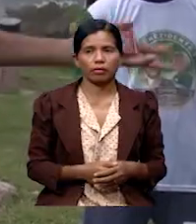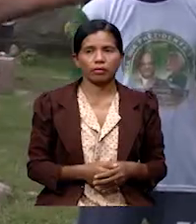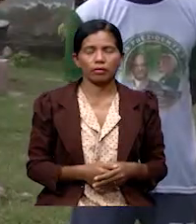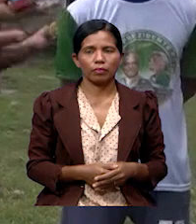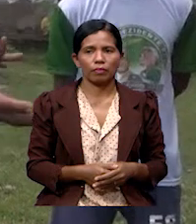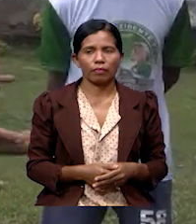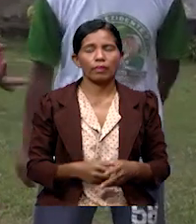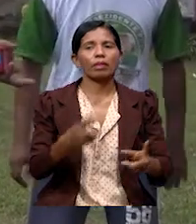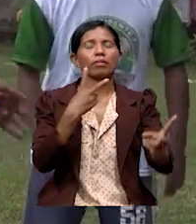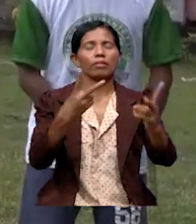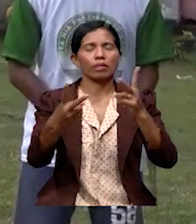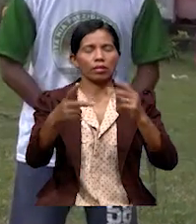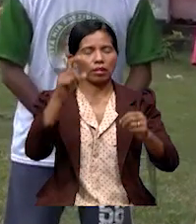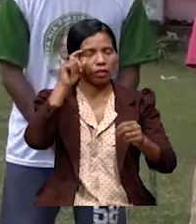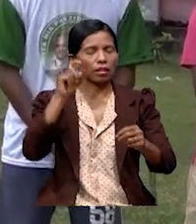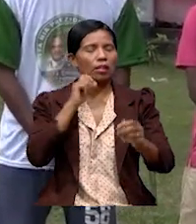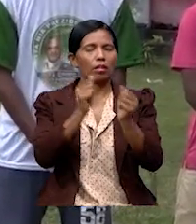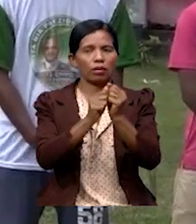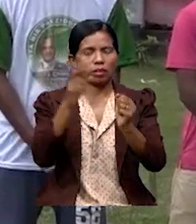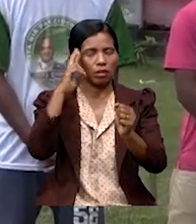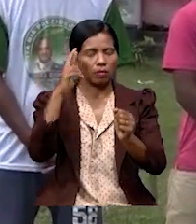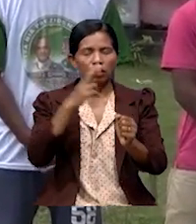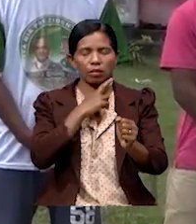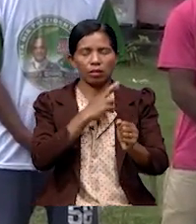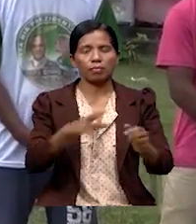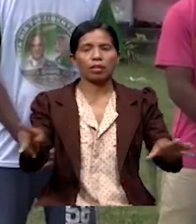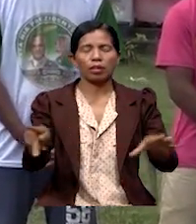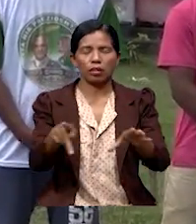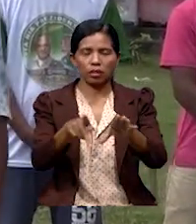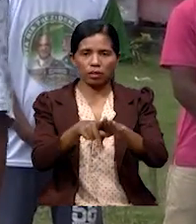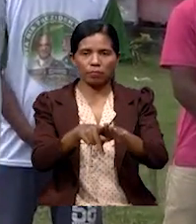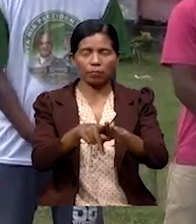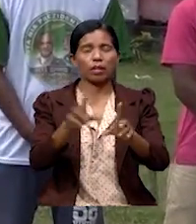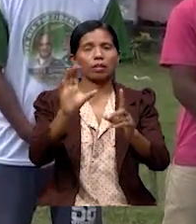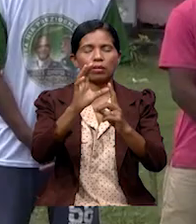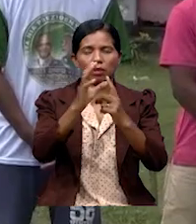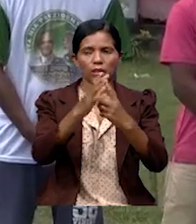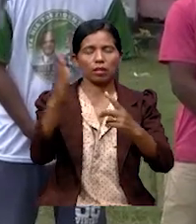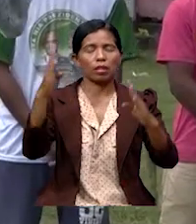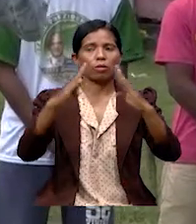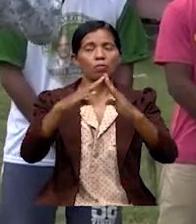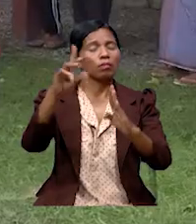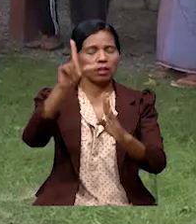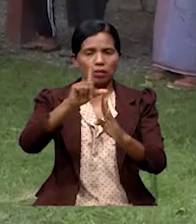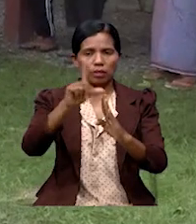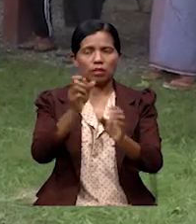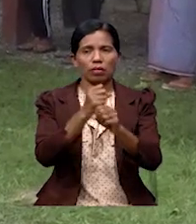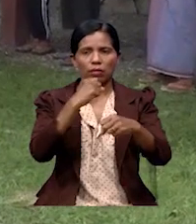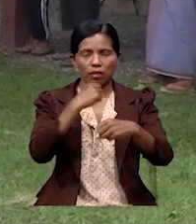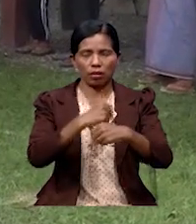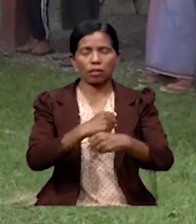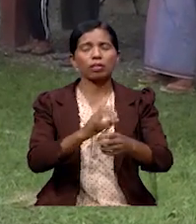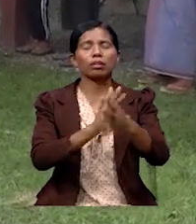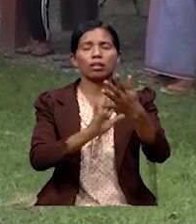Afoi visita Sanana Hora Mozorta participa cerimônia ritual ia área uma lisan tulaika o di halau ritual